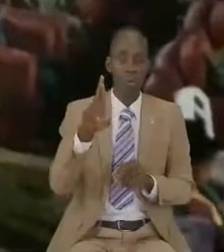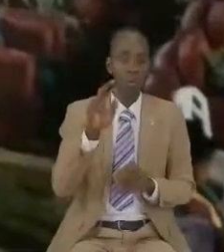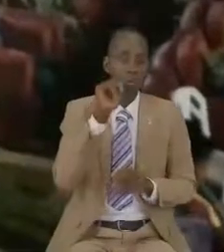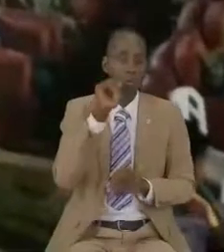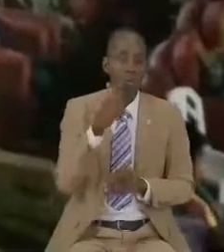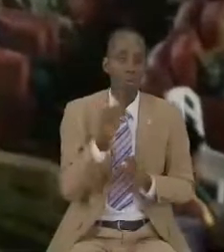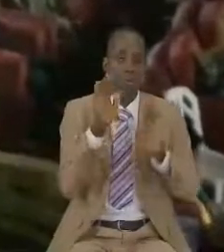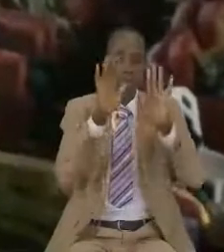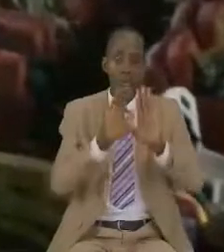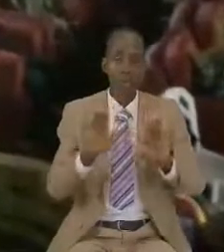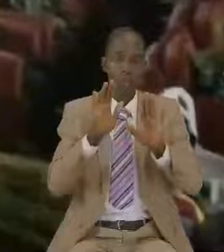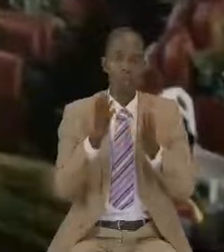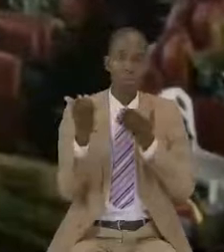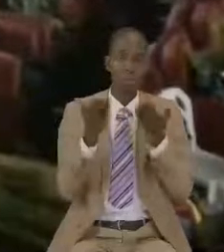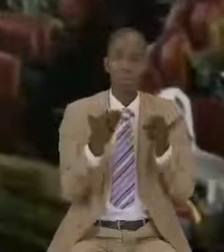Demain, dimanche,